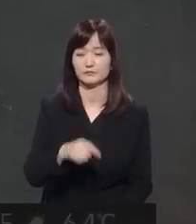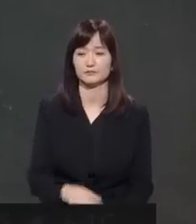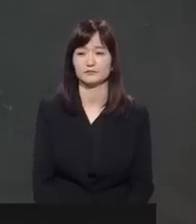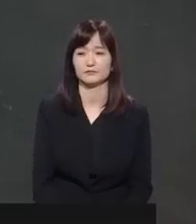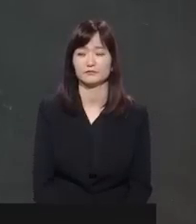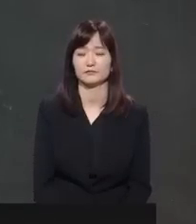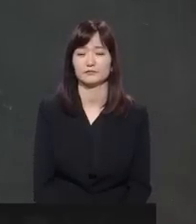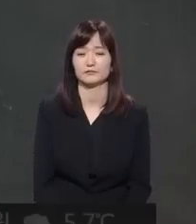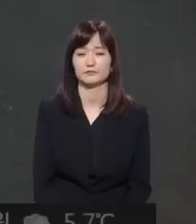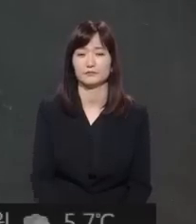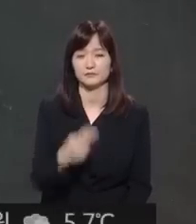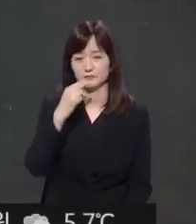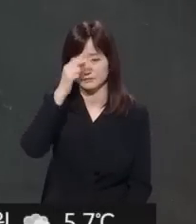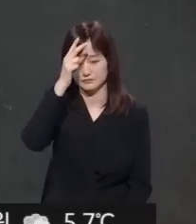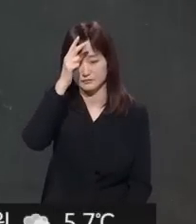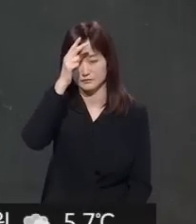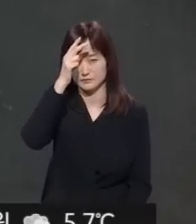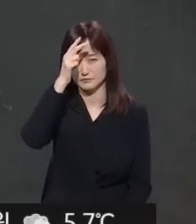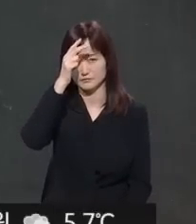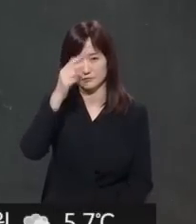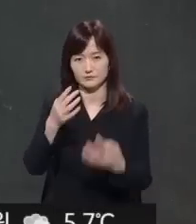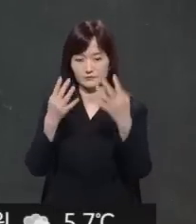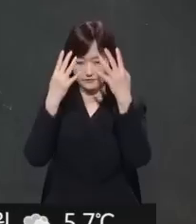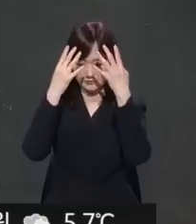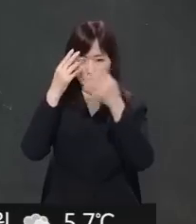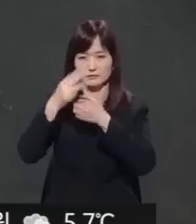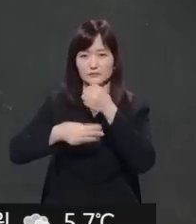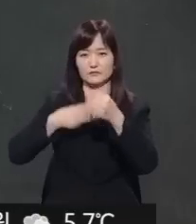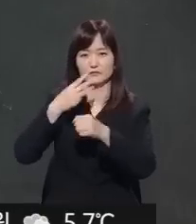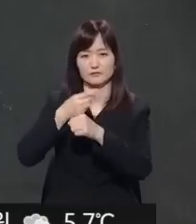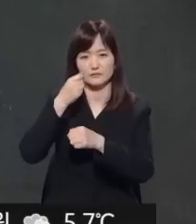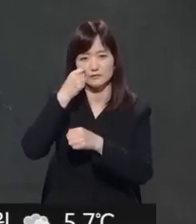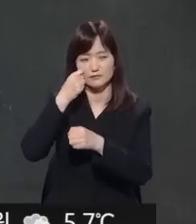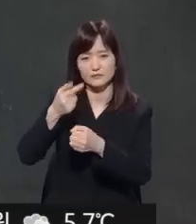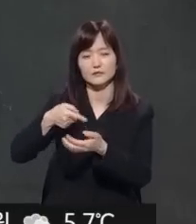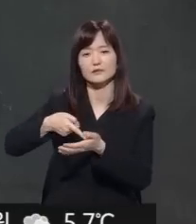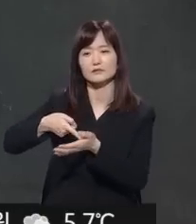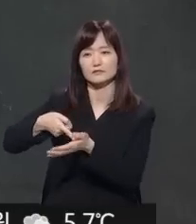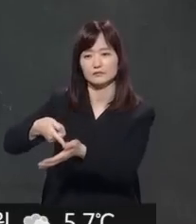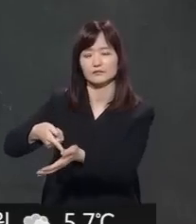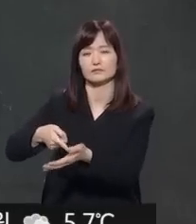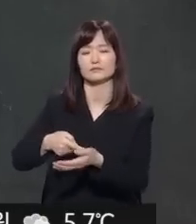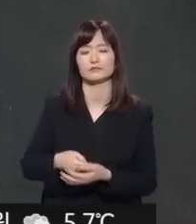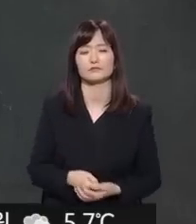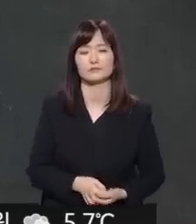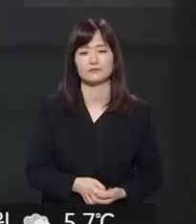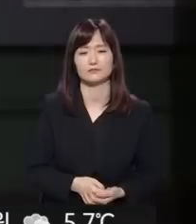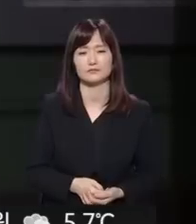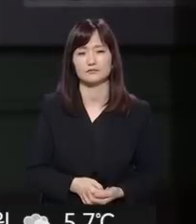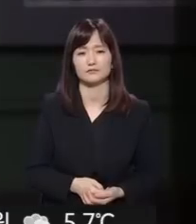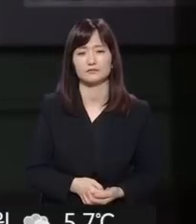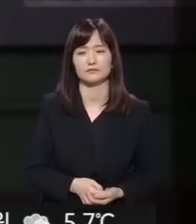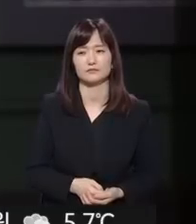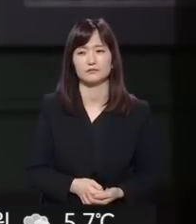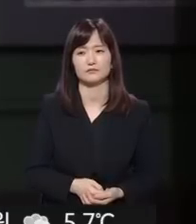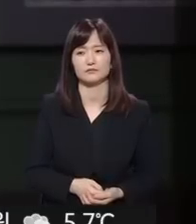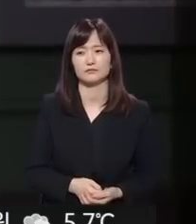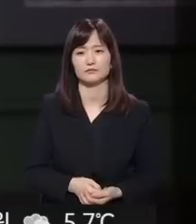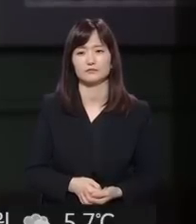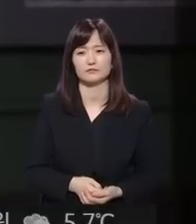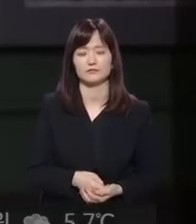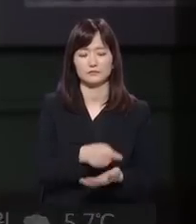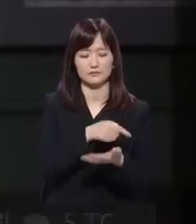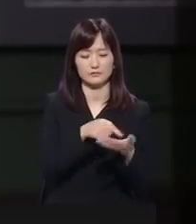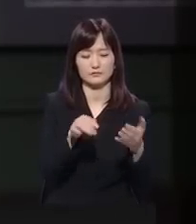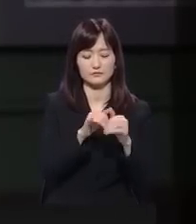일단 검찰은 3년 6개월의 징역형을 구형했어요 3년 6개월 구형이 된 상태고요이 피해자